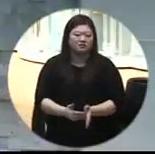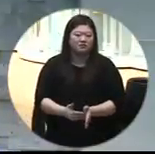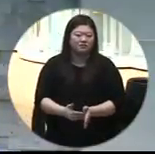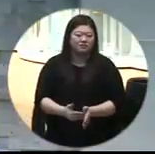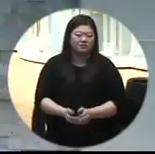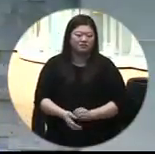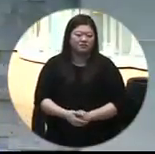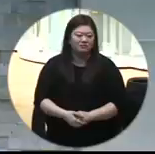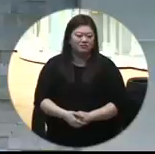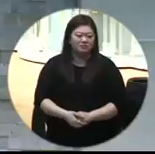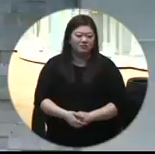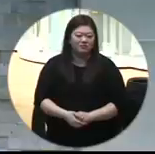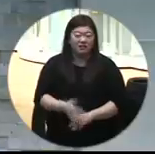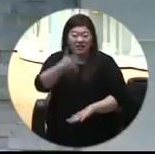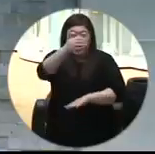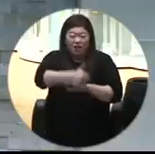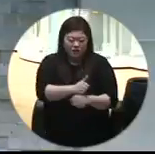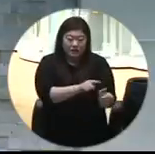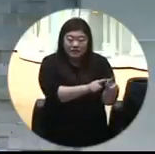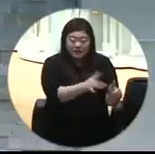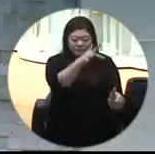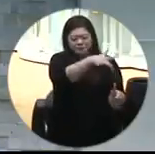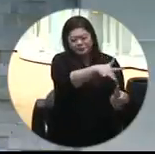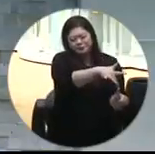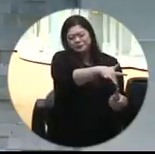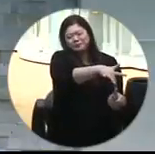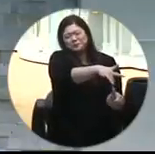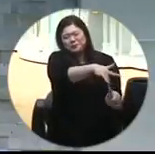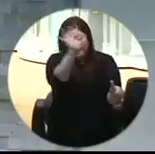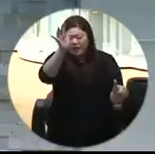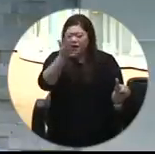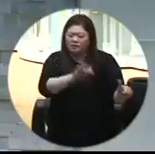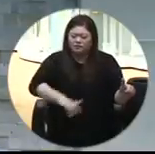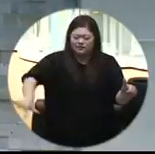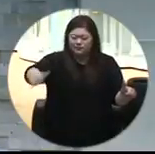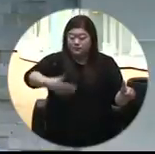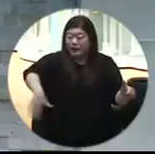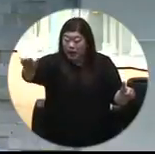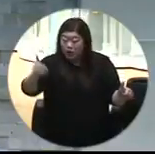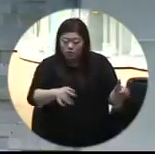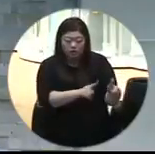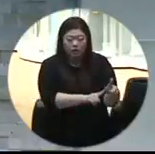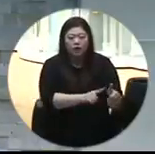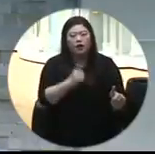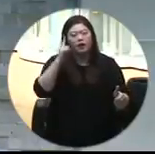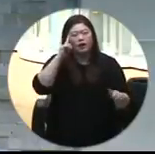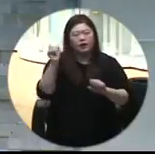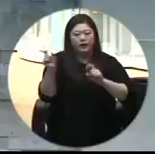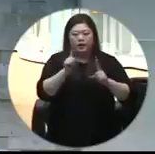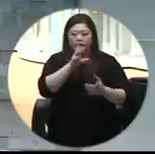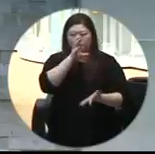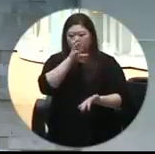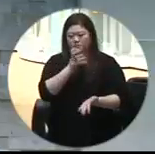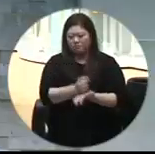그리고 귀신이 떠나니까 귀신 들렸던 사람은 정신이 정상이 되었어. 정신이 온전하여